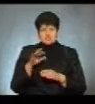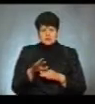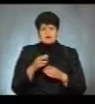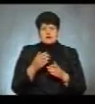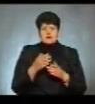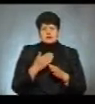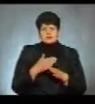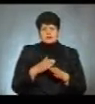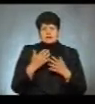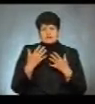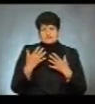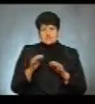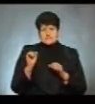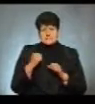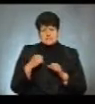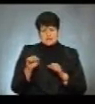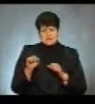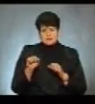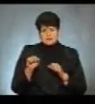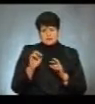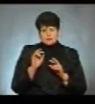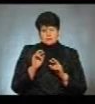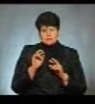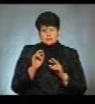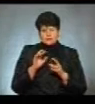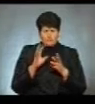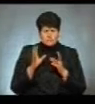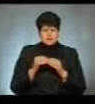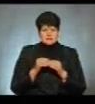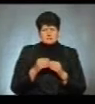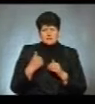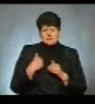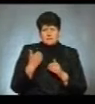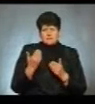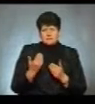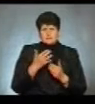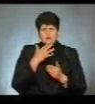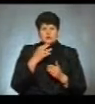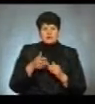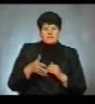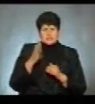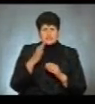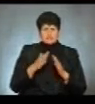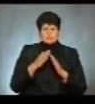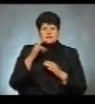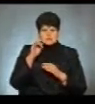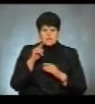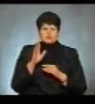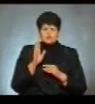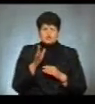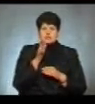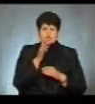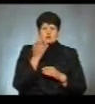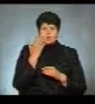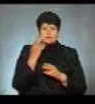а частина вже з серпня місяця, якщо не помиляюся. То, в принципі, ми, мешканці багатоквартирних будинків, знали, що прийде такий час, коли